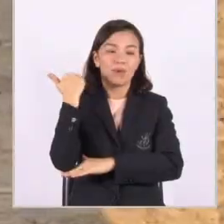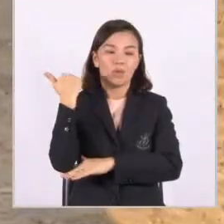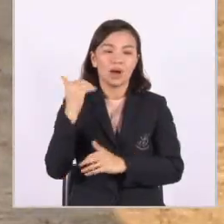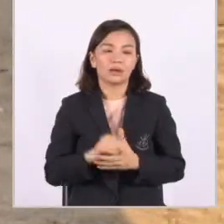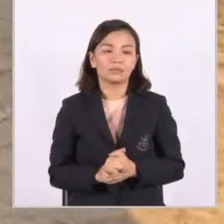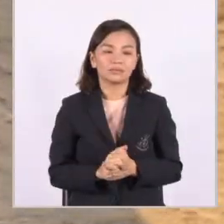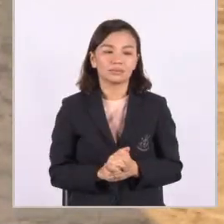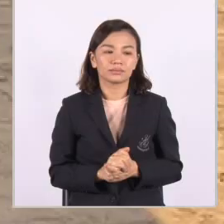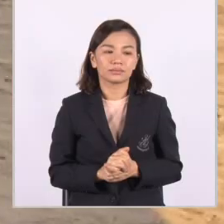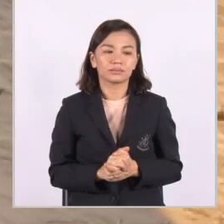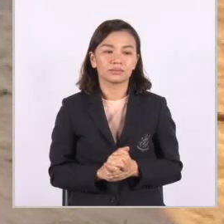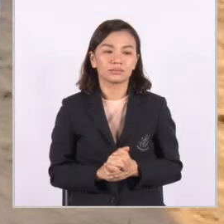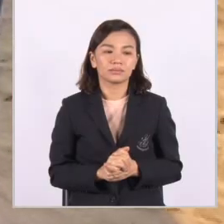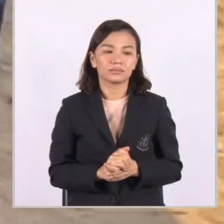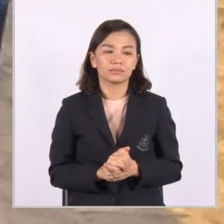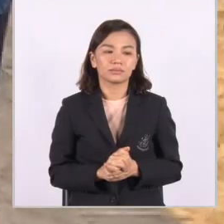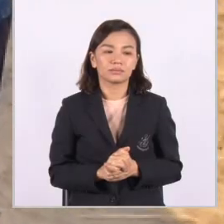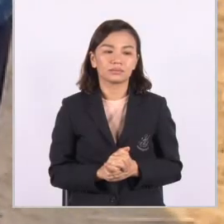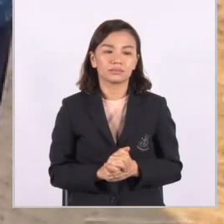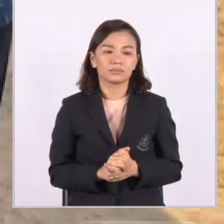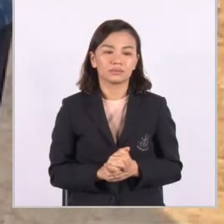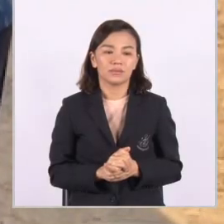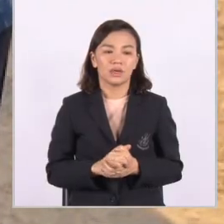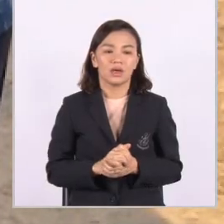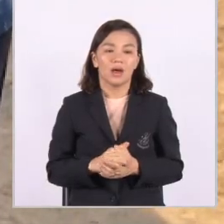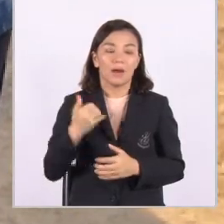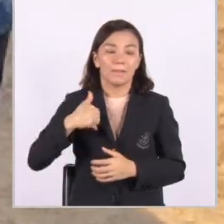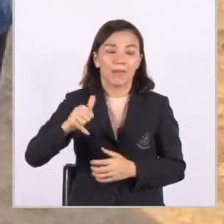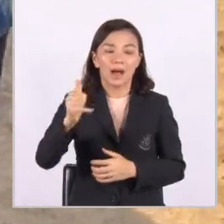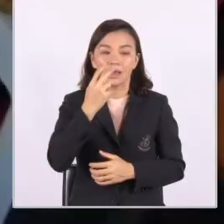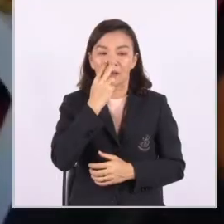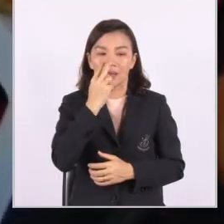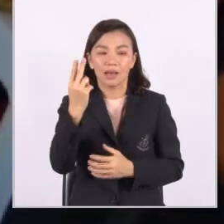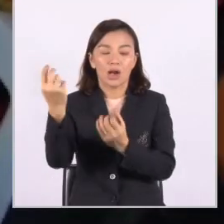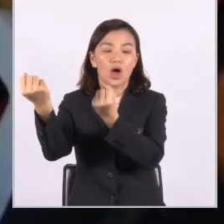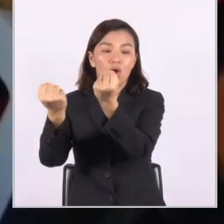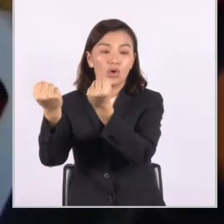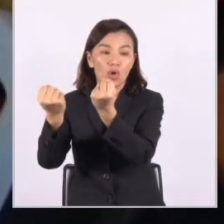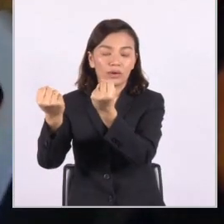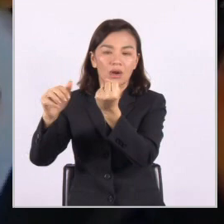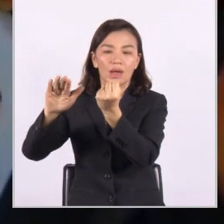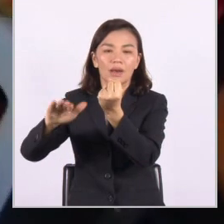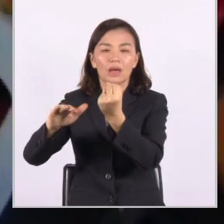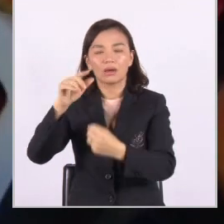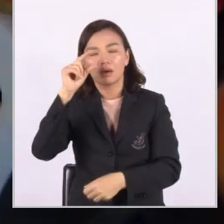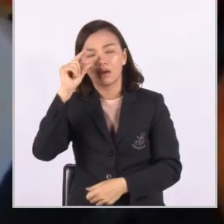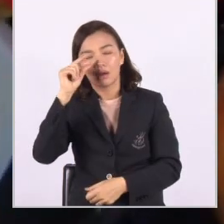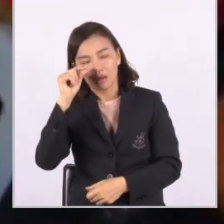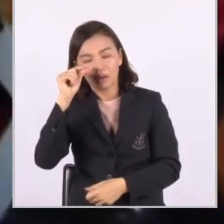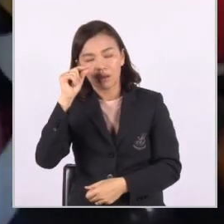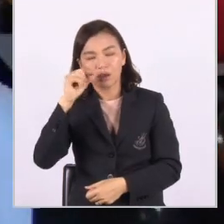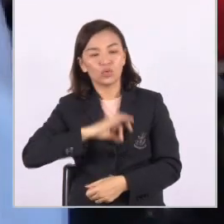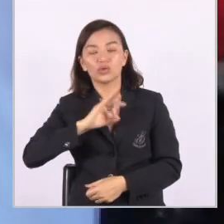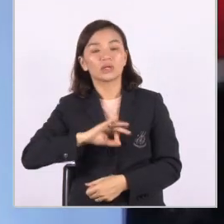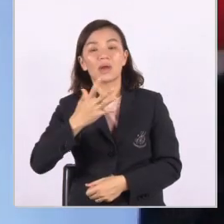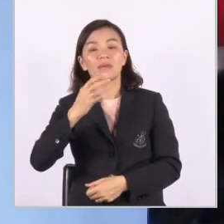ทศบาลบ้านวัวบ้านบัวประทานโทษไปตรวจสอบเหตุเขาบอกว่ามีเด็กติดอยู่ในรถสภาพเด็กนี่หมดสติแล้วที่เกิดเหตุเป็นร้านข